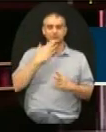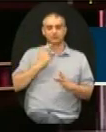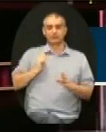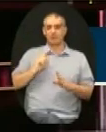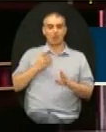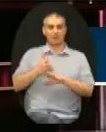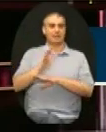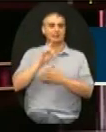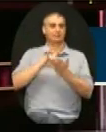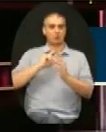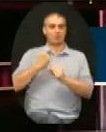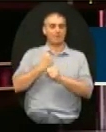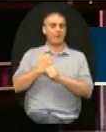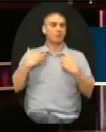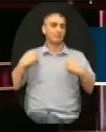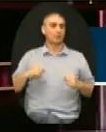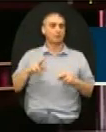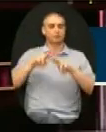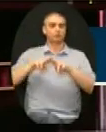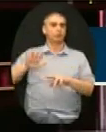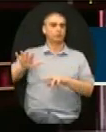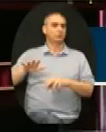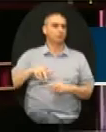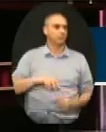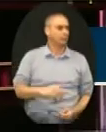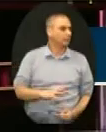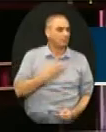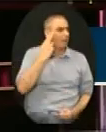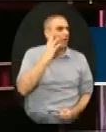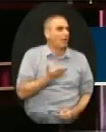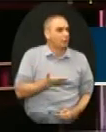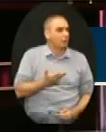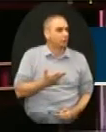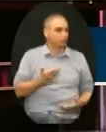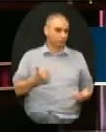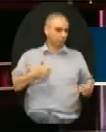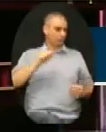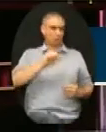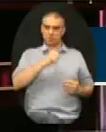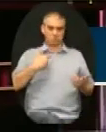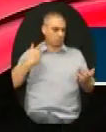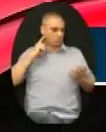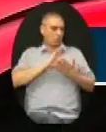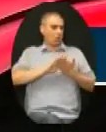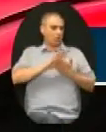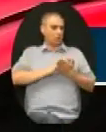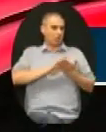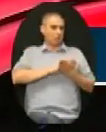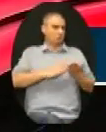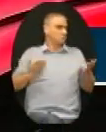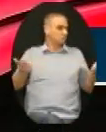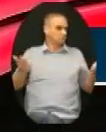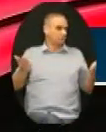ייכנס למקומות האלה לבצע פעילות ביטחונית, שישאיר את הדברים הללו. מה הרעיון שעומד מאחורי זה? השר לא אומר, אנחנו בכלל לא ידענו מזה. אנחנו גם